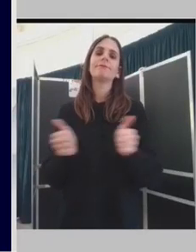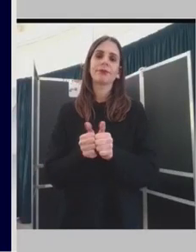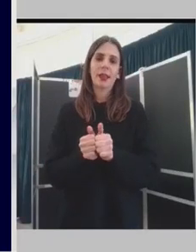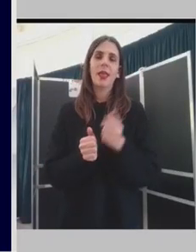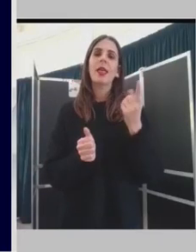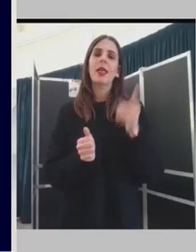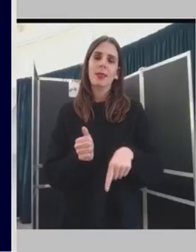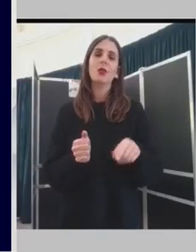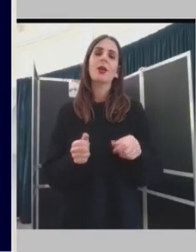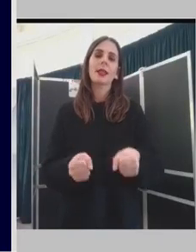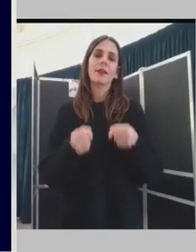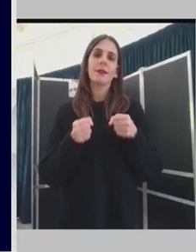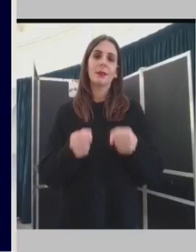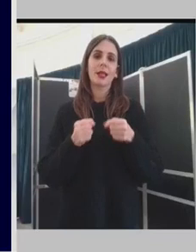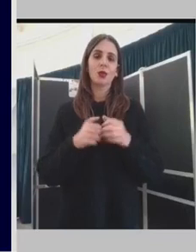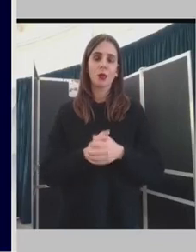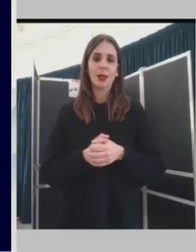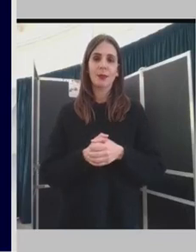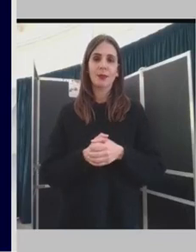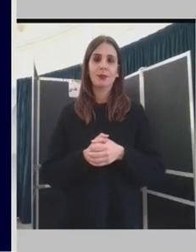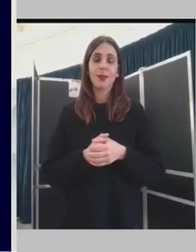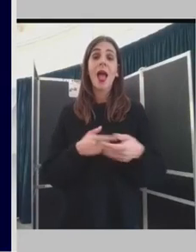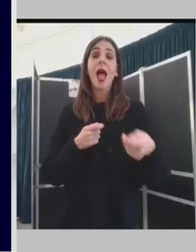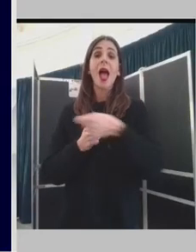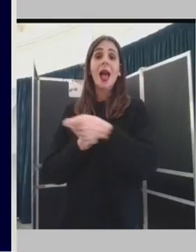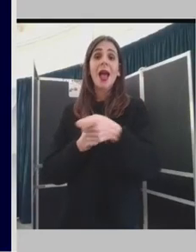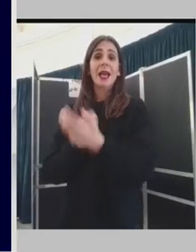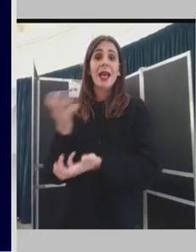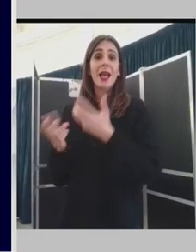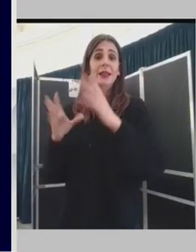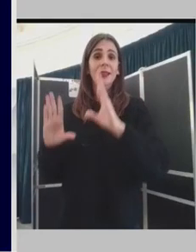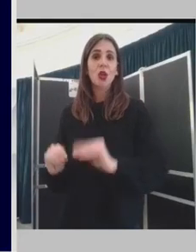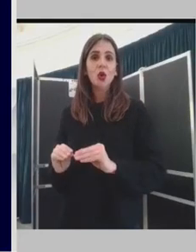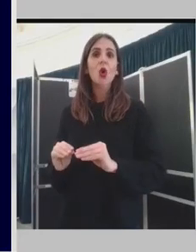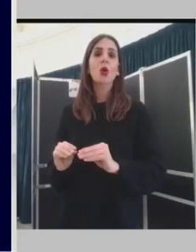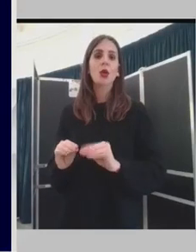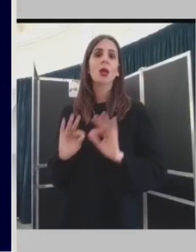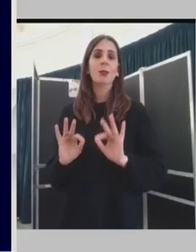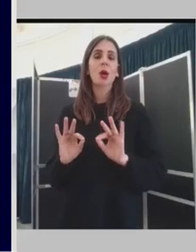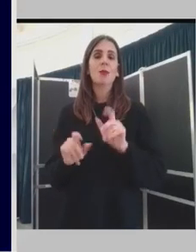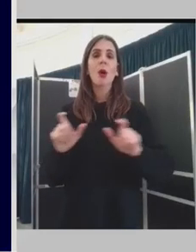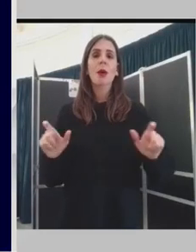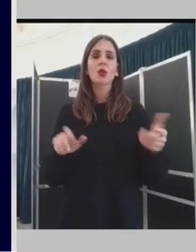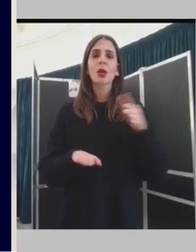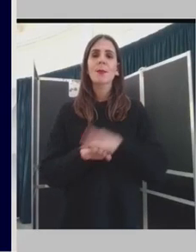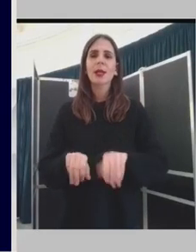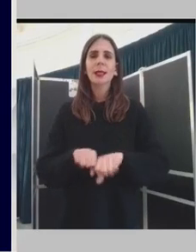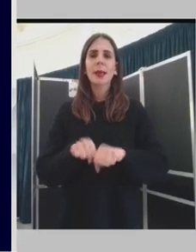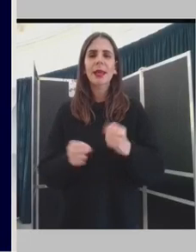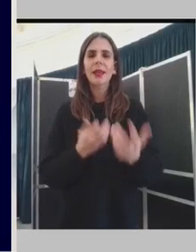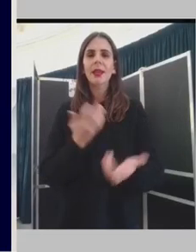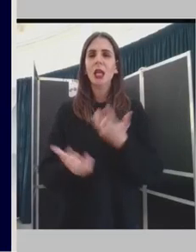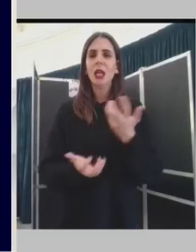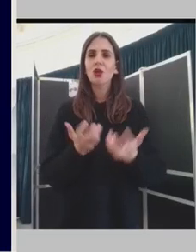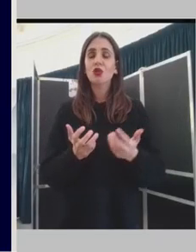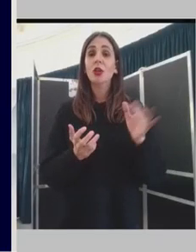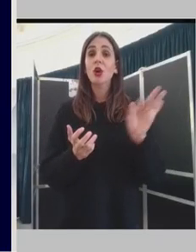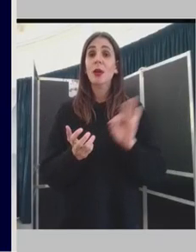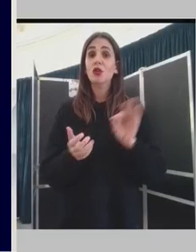gli estintori hanno diminuito le possibilità di morti per incendio e anche tutti i problemi